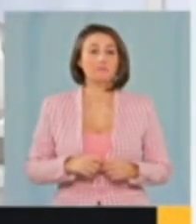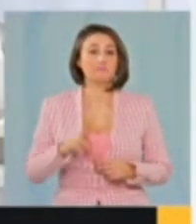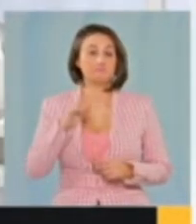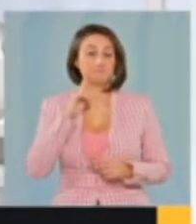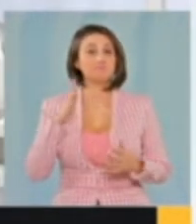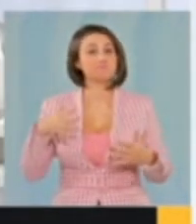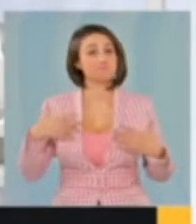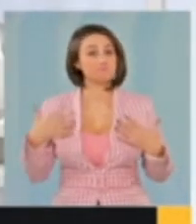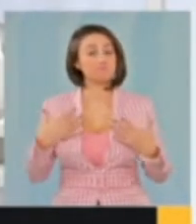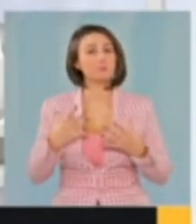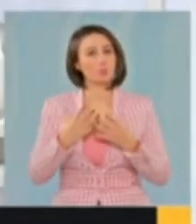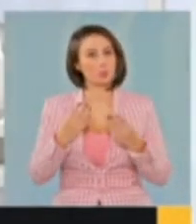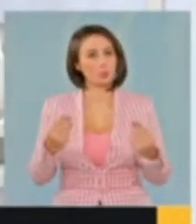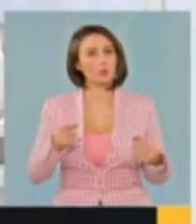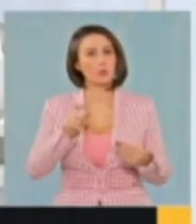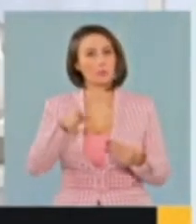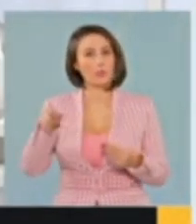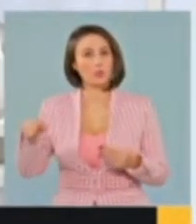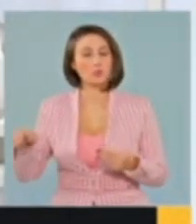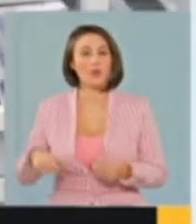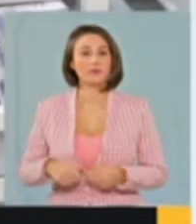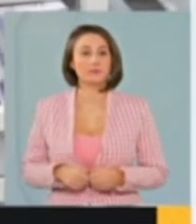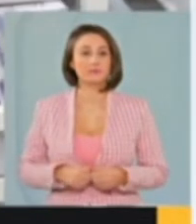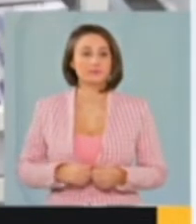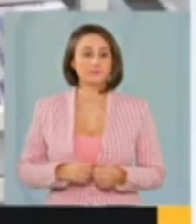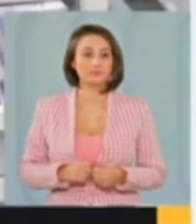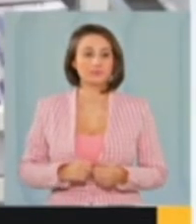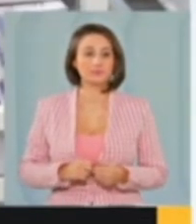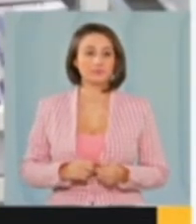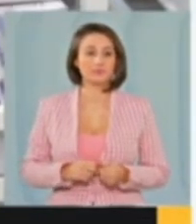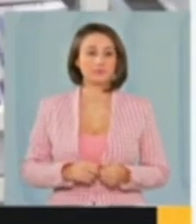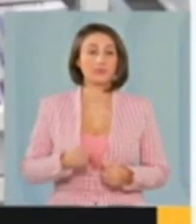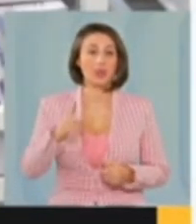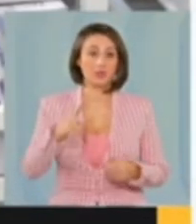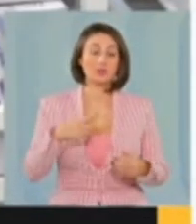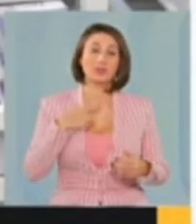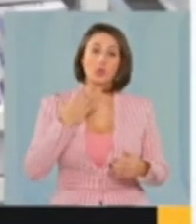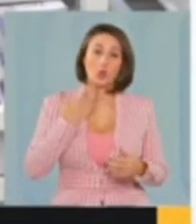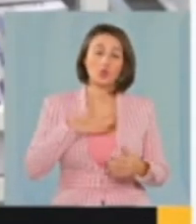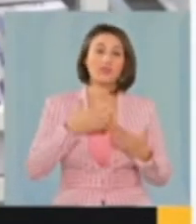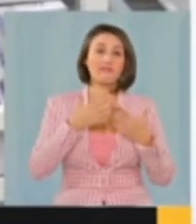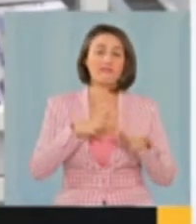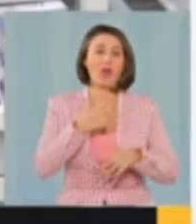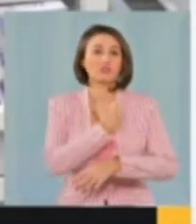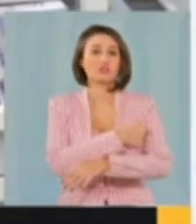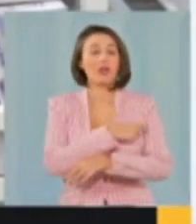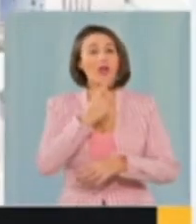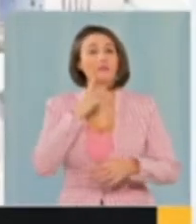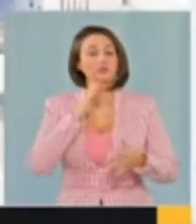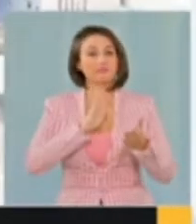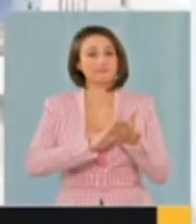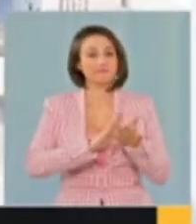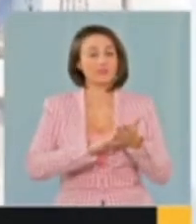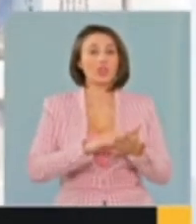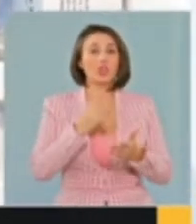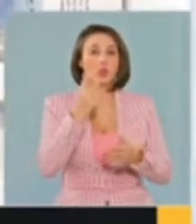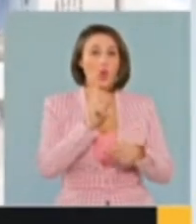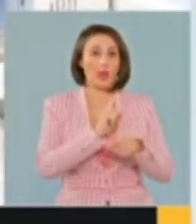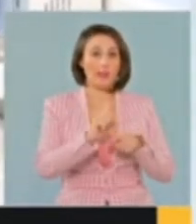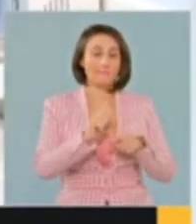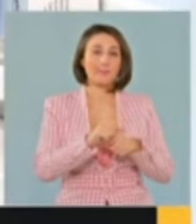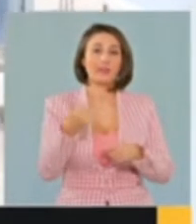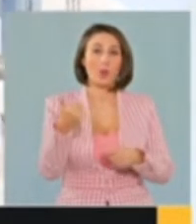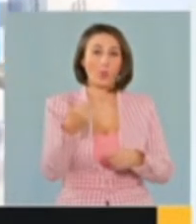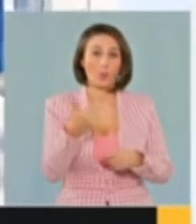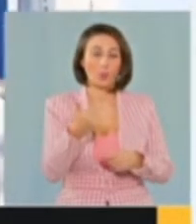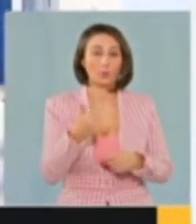nesperat într-un număr extrem de ridicat și această dorință de vaccinare a fost determinată de două elemente. În